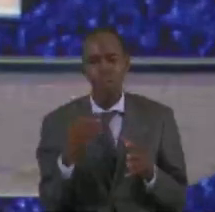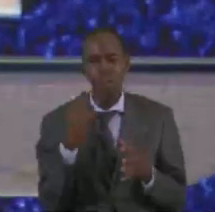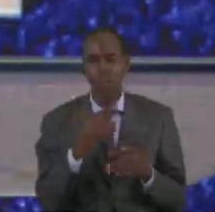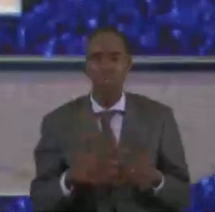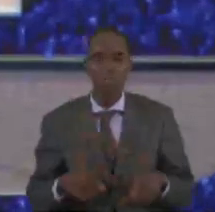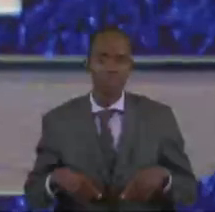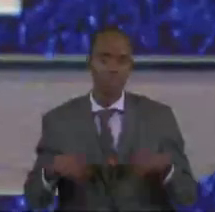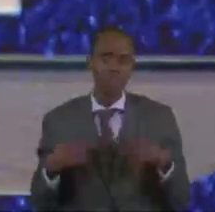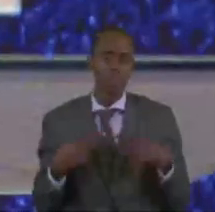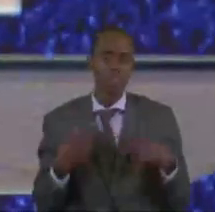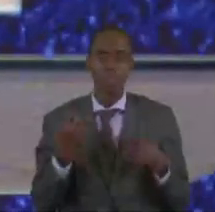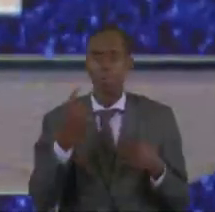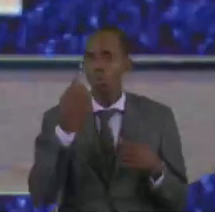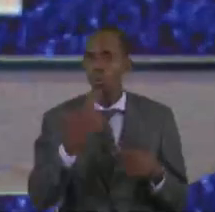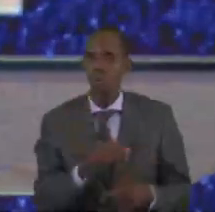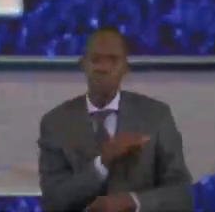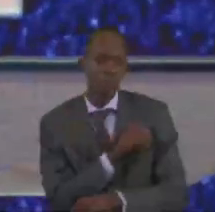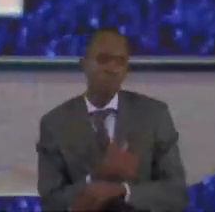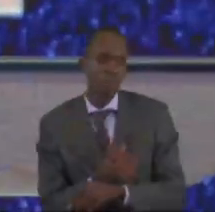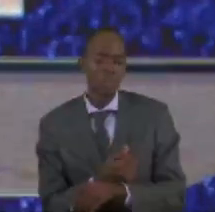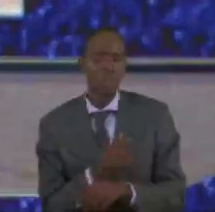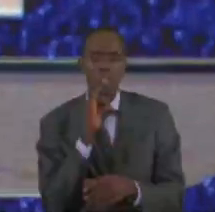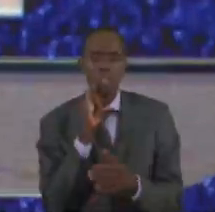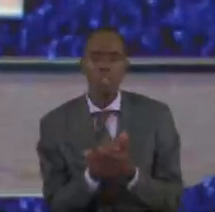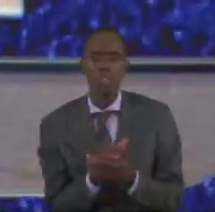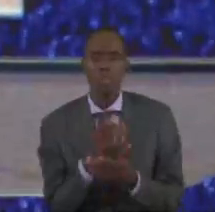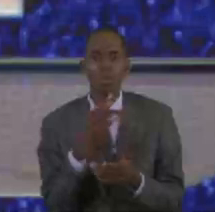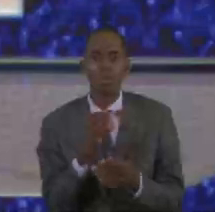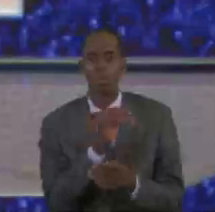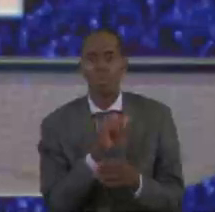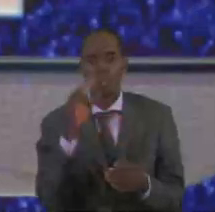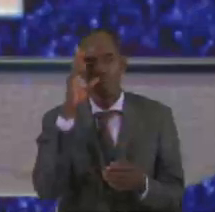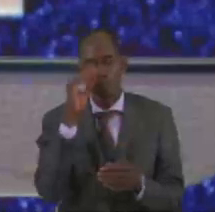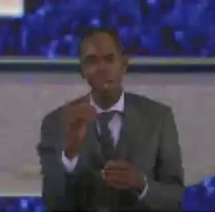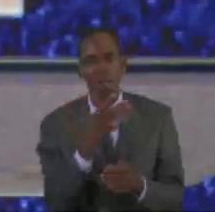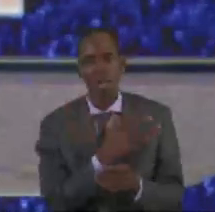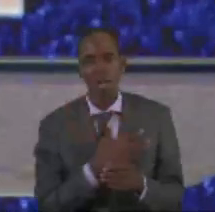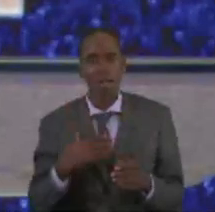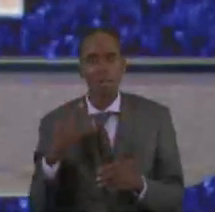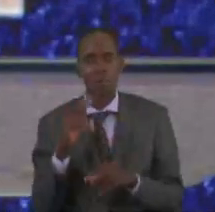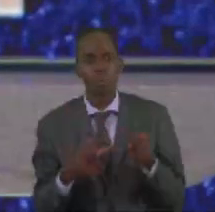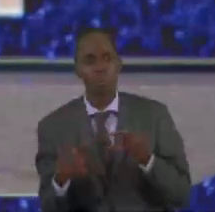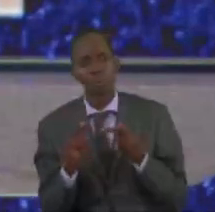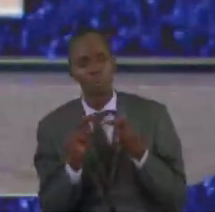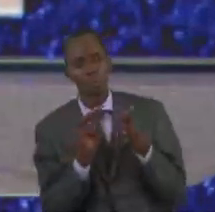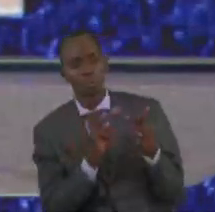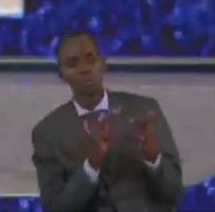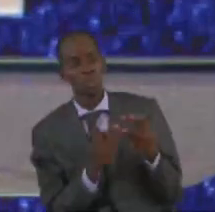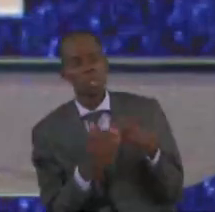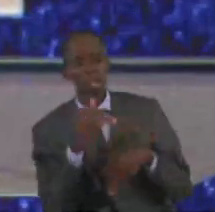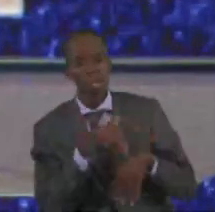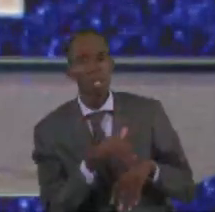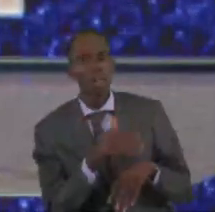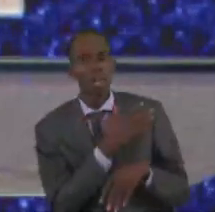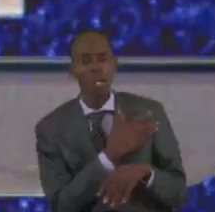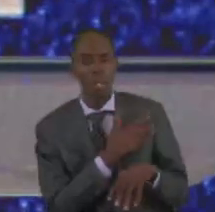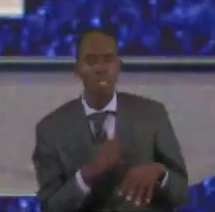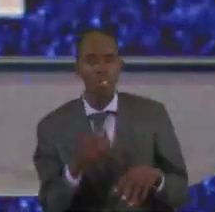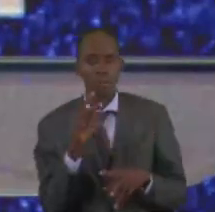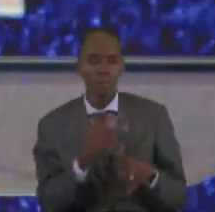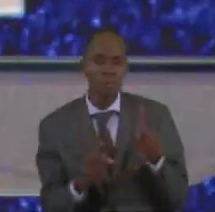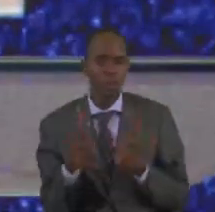les hommes, la seule autorité qu'ils connaissent, c'est de l'homme. et les gens qu'ils considèrent